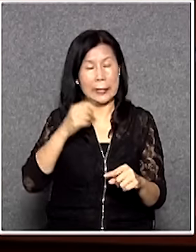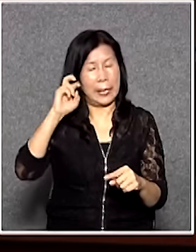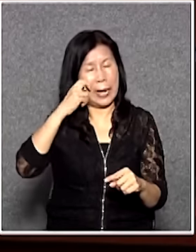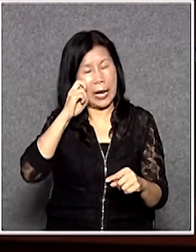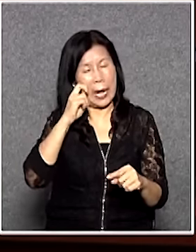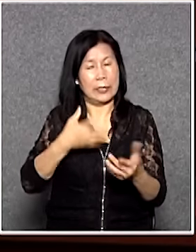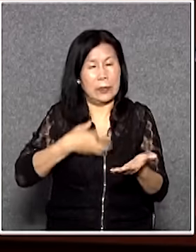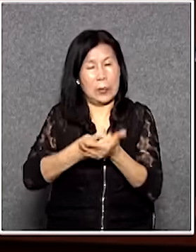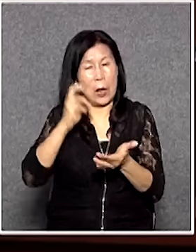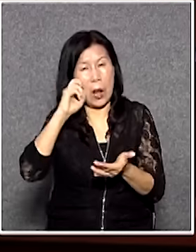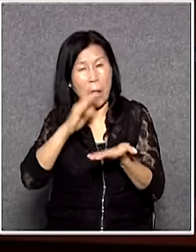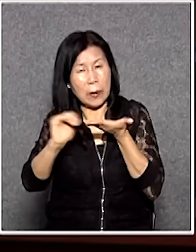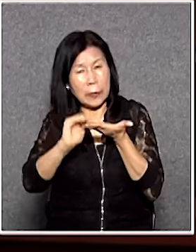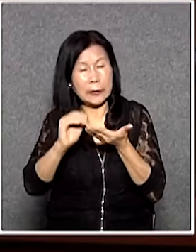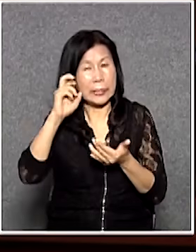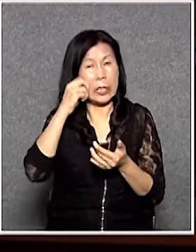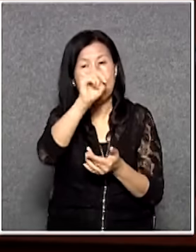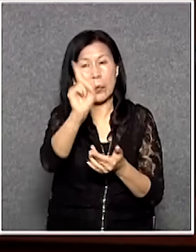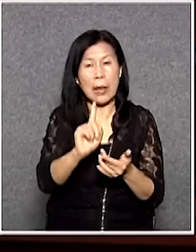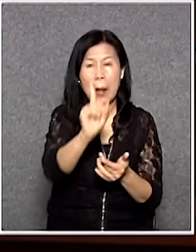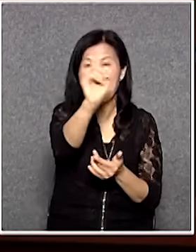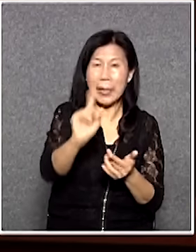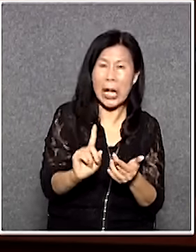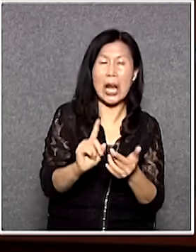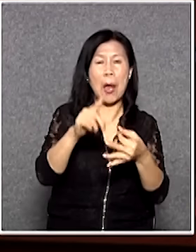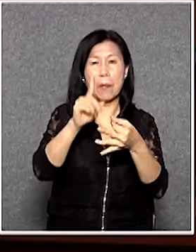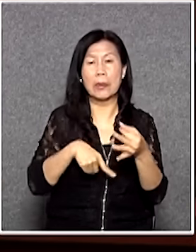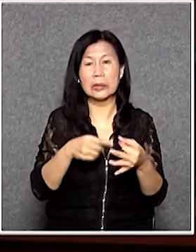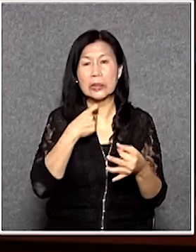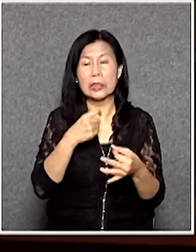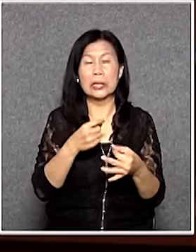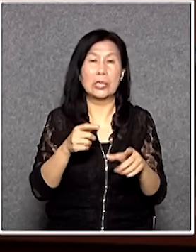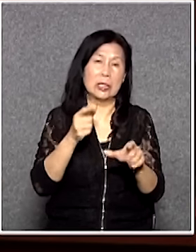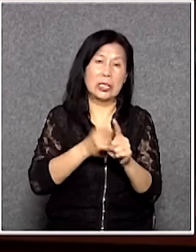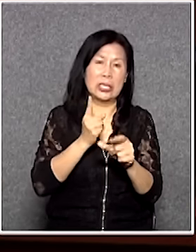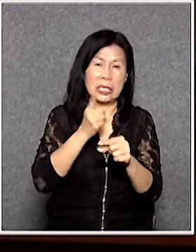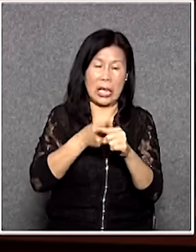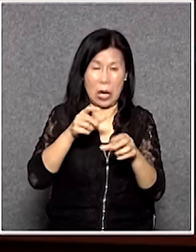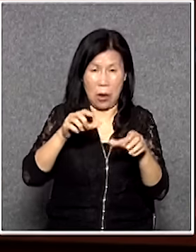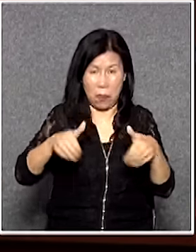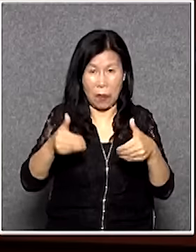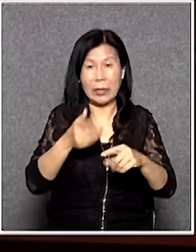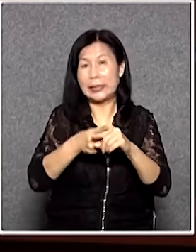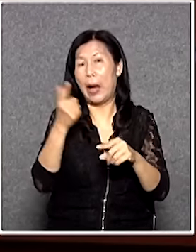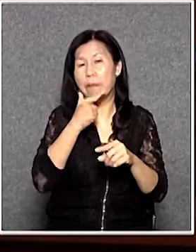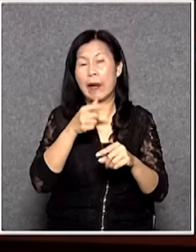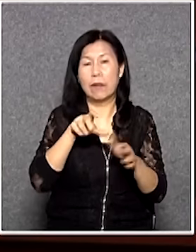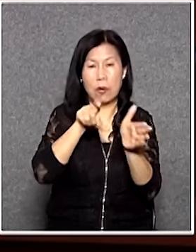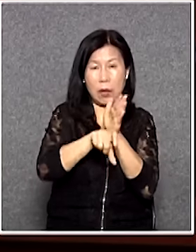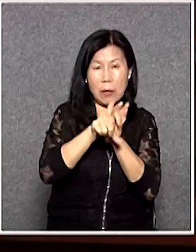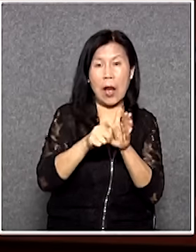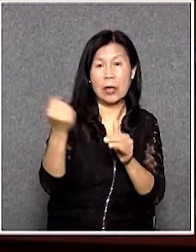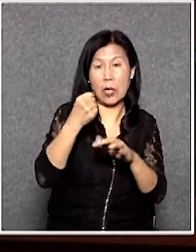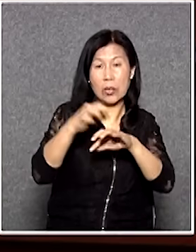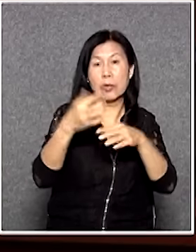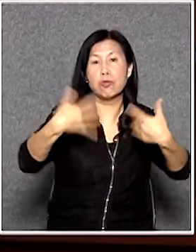冇人去深入研究，嗰啲系乜东东，净系知道冇着数，净系知道唔想供呢一嚿嘢。如果可以唔使供嘅话，我